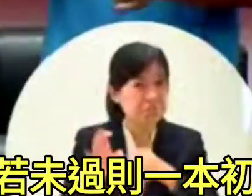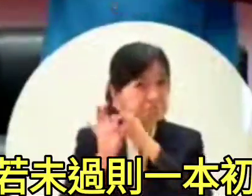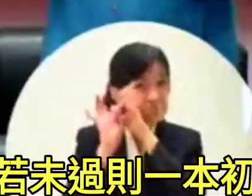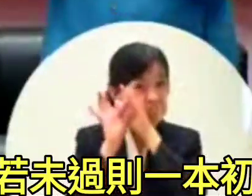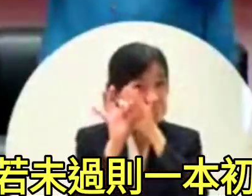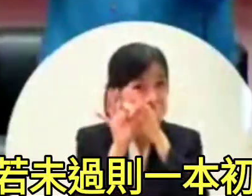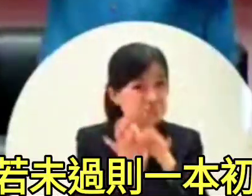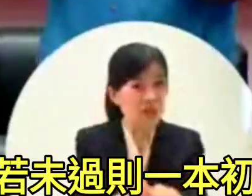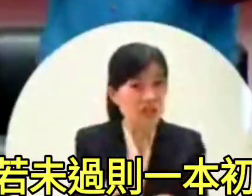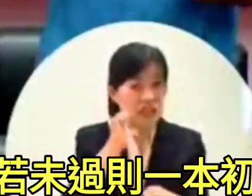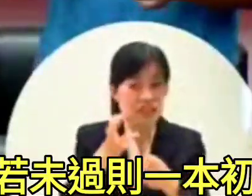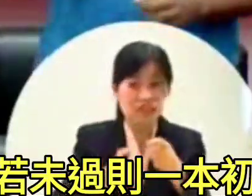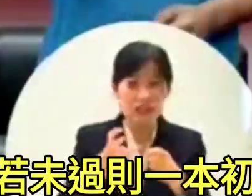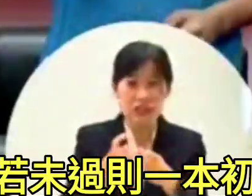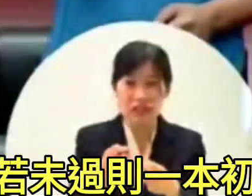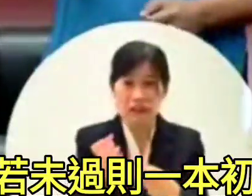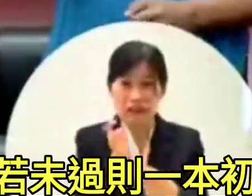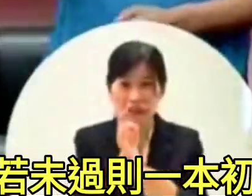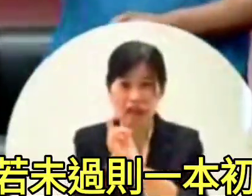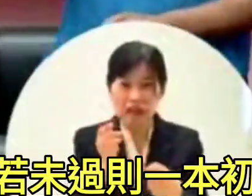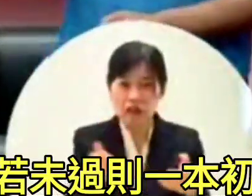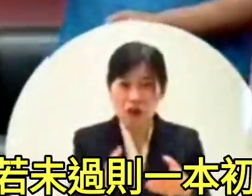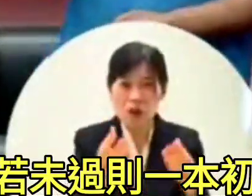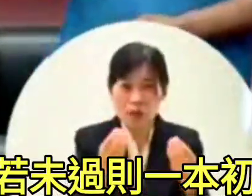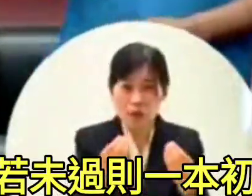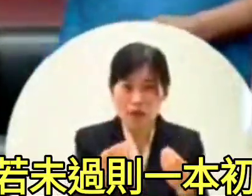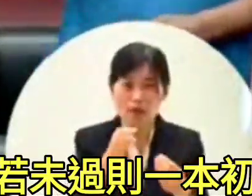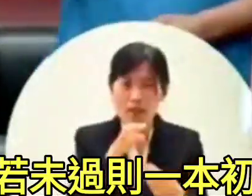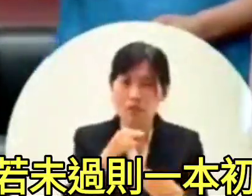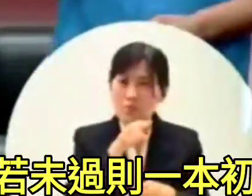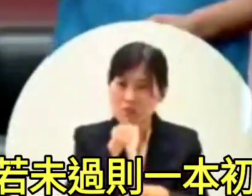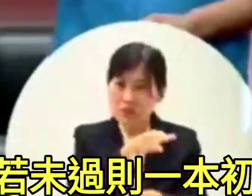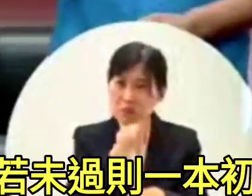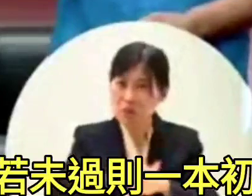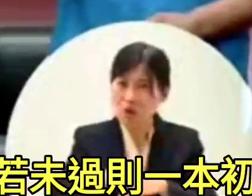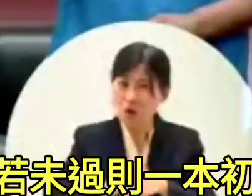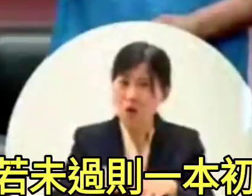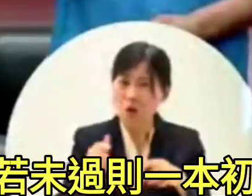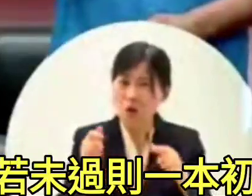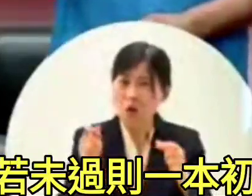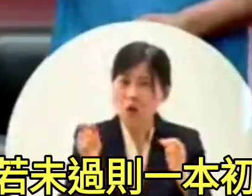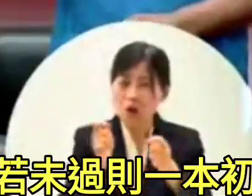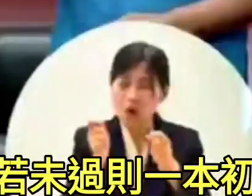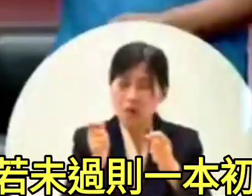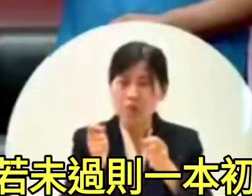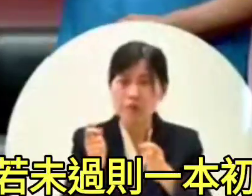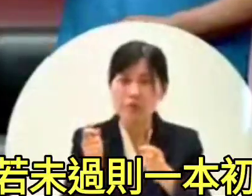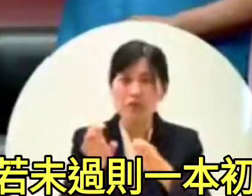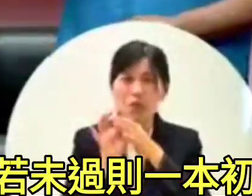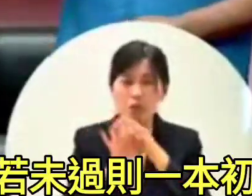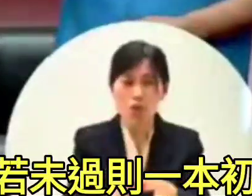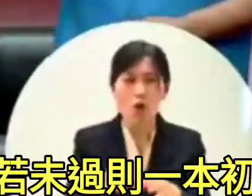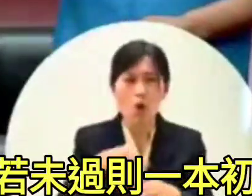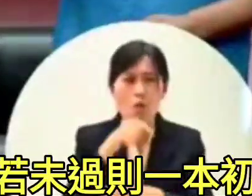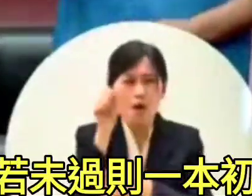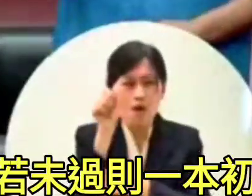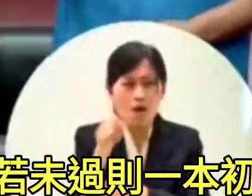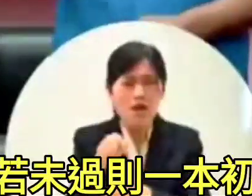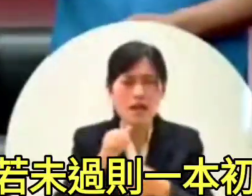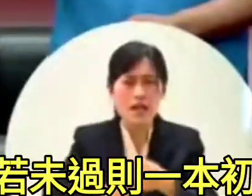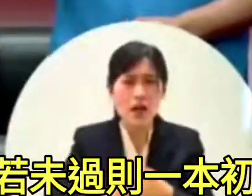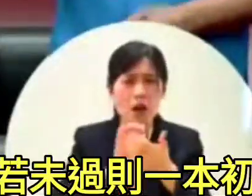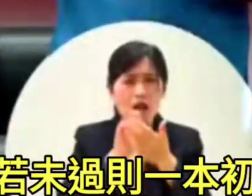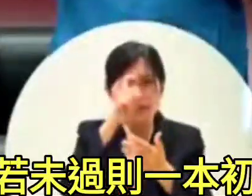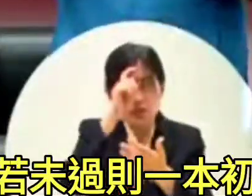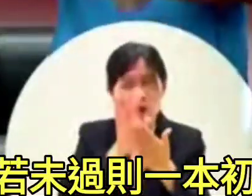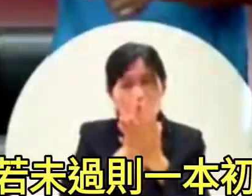表明对韩市长以及各局处的一个肯定，啊，希望呢哈，未来的团队呢哈，这个罢免